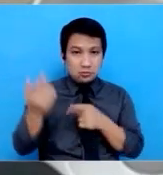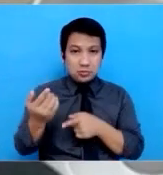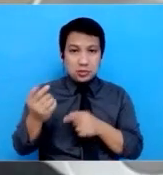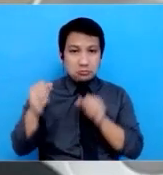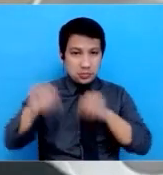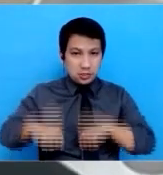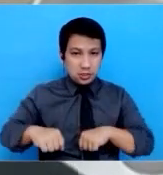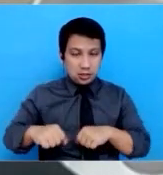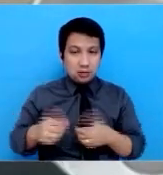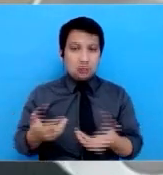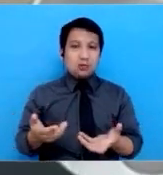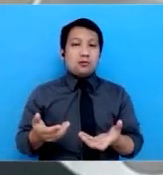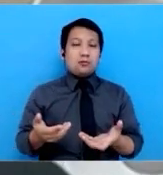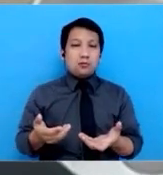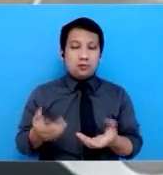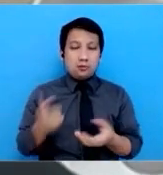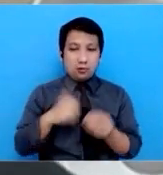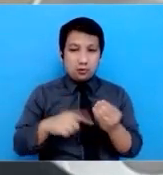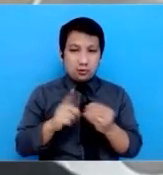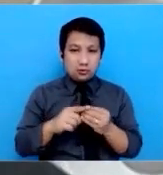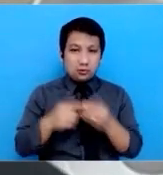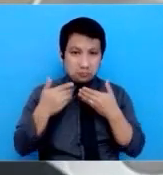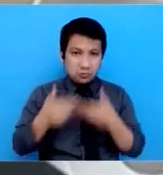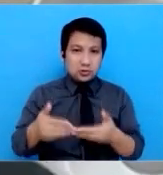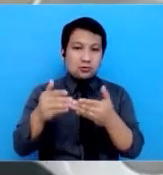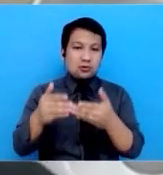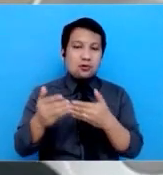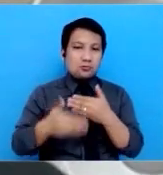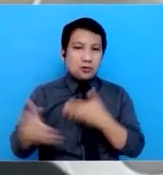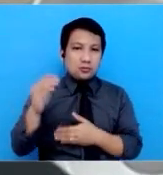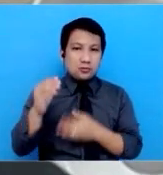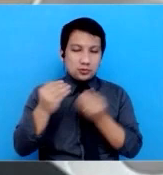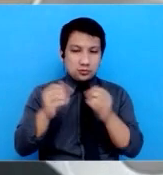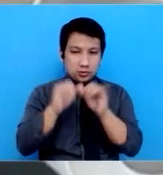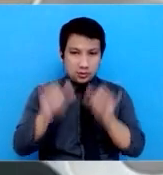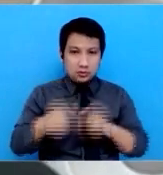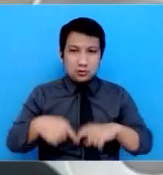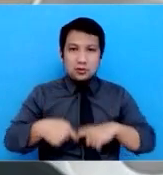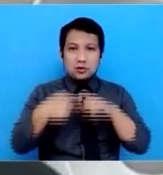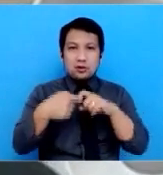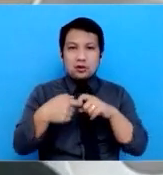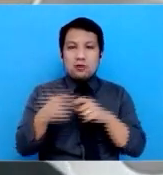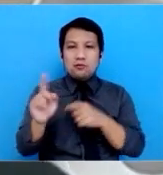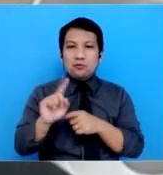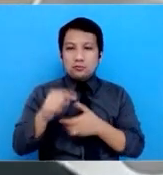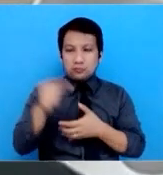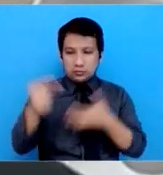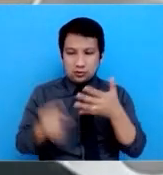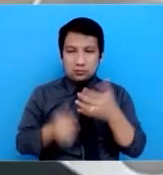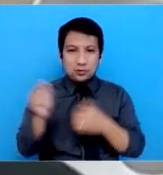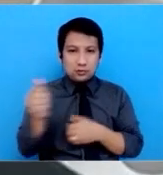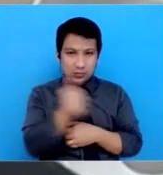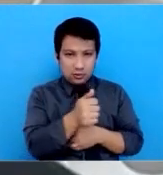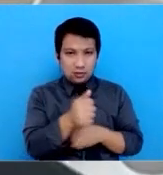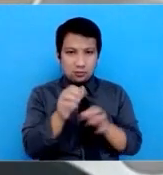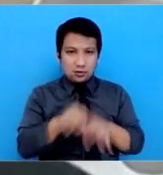yung tuloy-tuloy talaga. So yung pong suspension nila dapat among themselves, pero